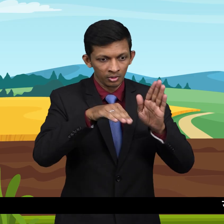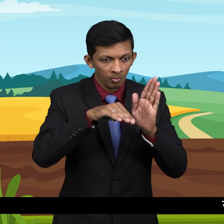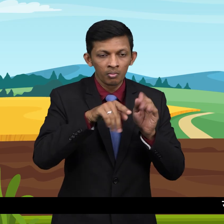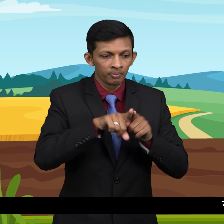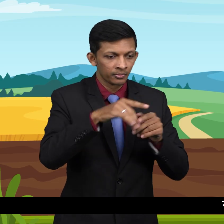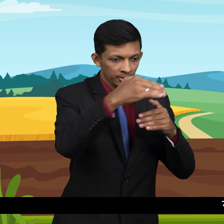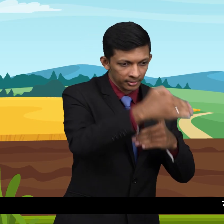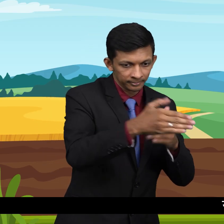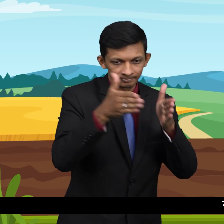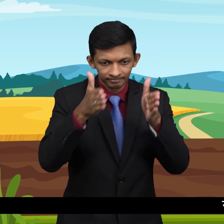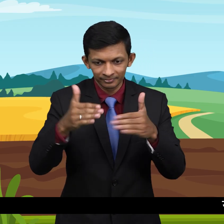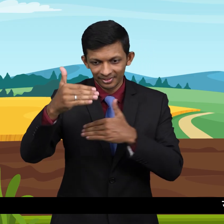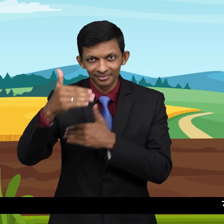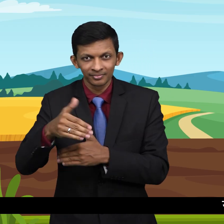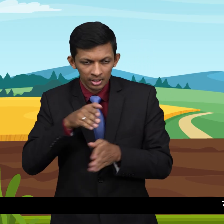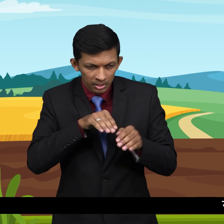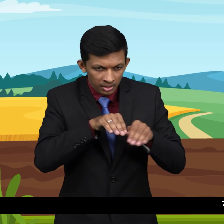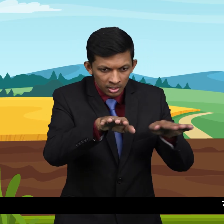समतलीकरण,